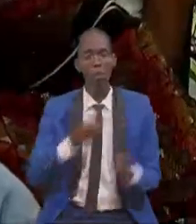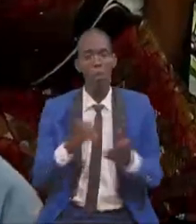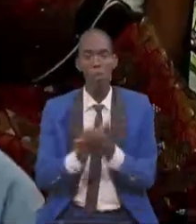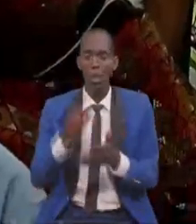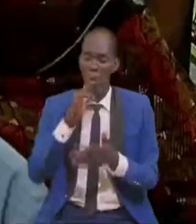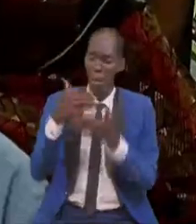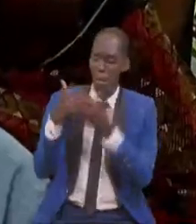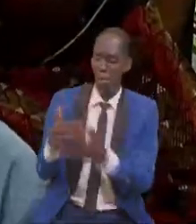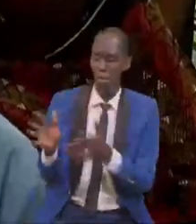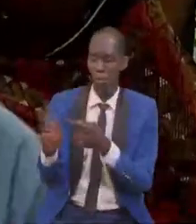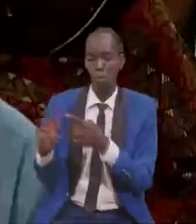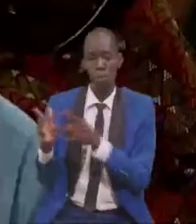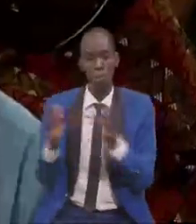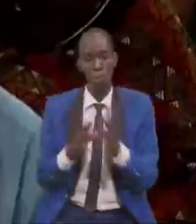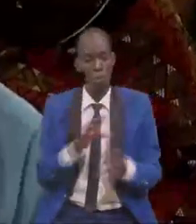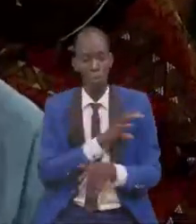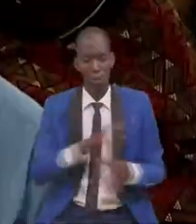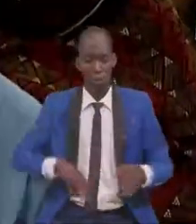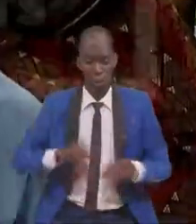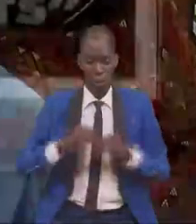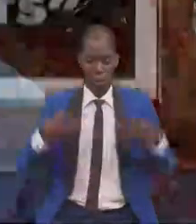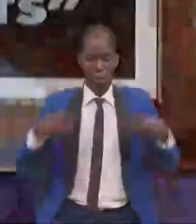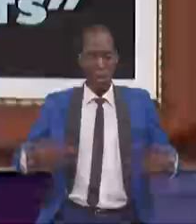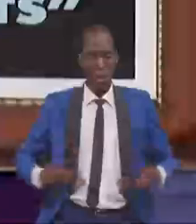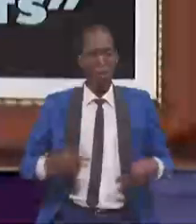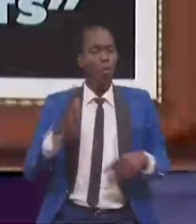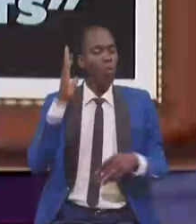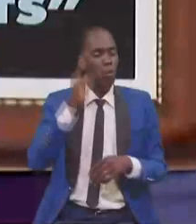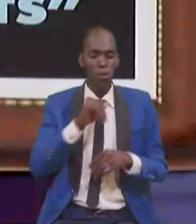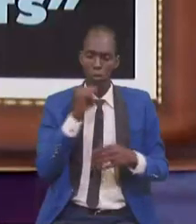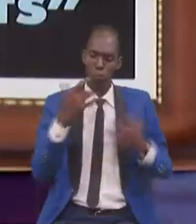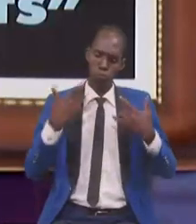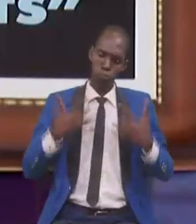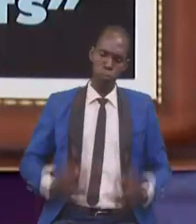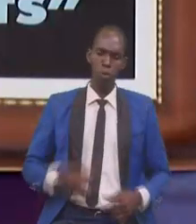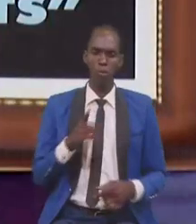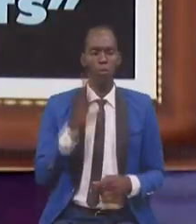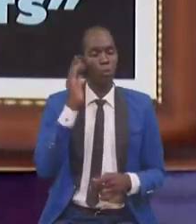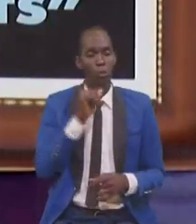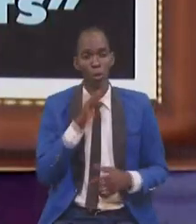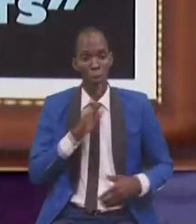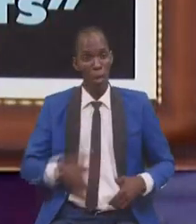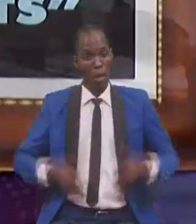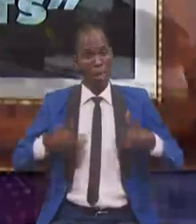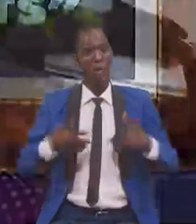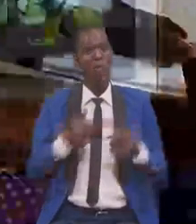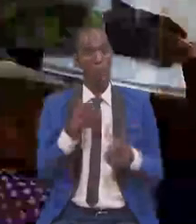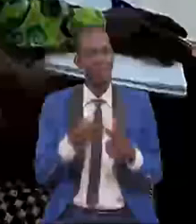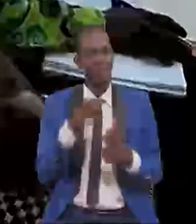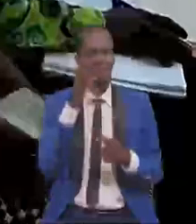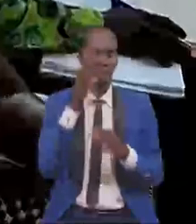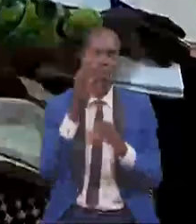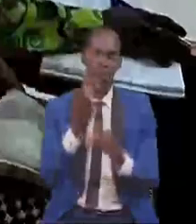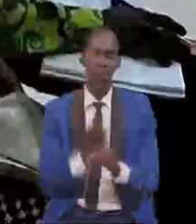Seigneur Jésus-Christ physiquement, cela ne va pas te décourager, cela ne va pas te repousser, tu vas